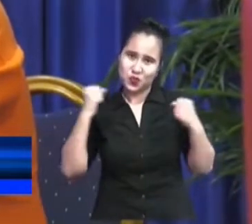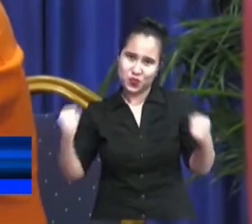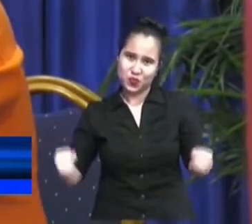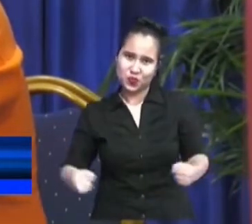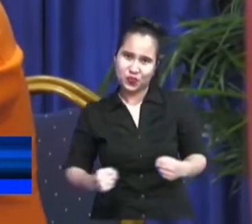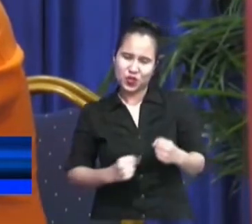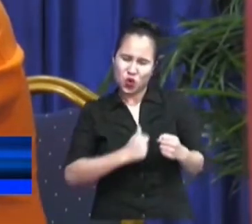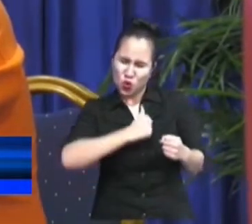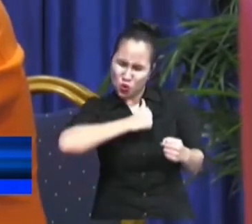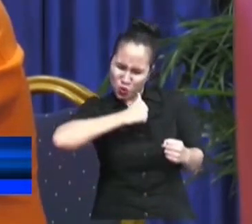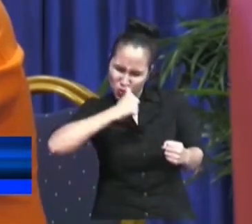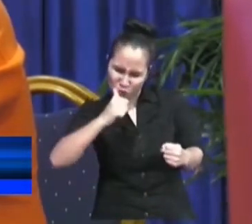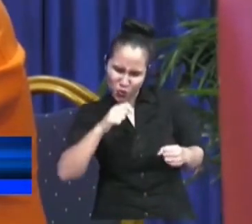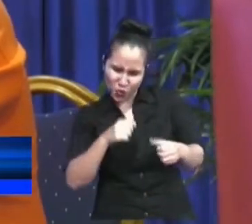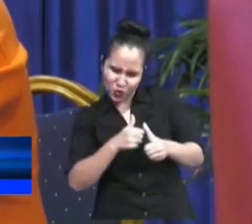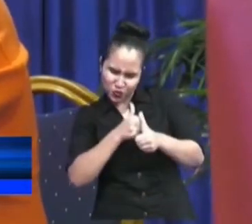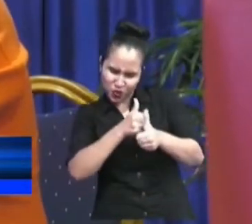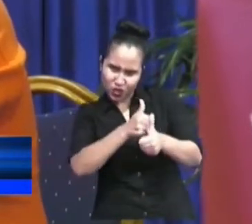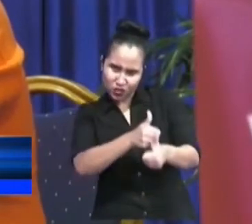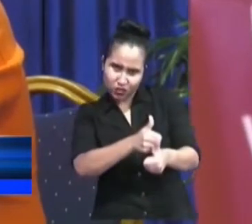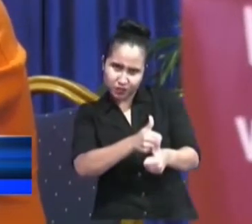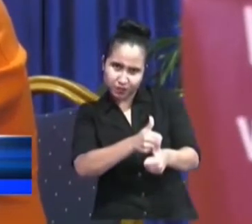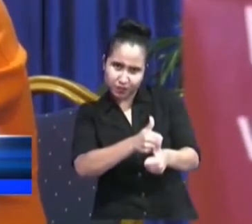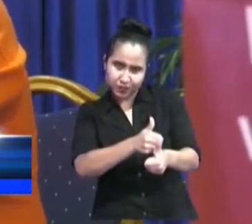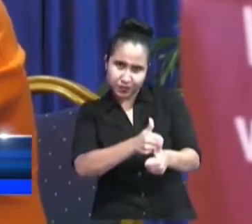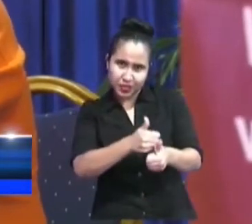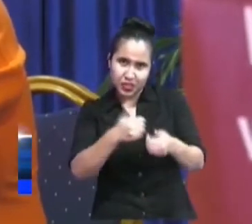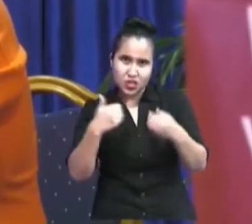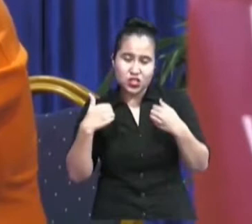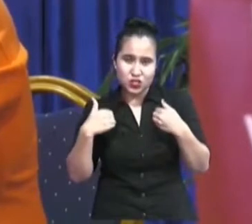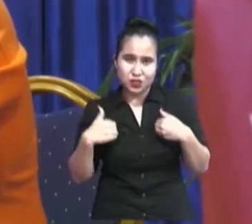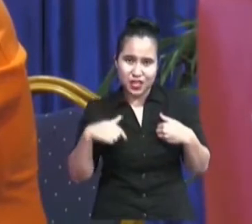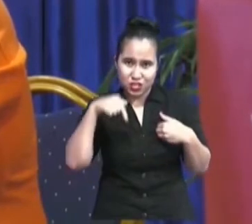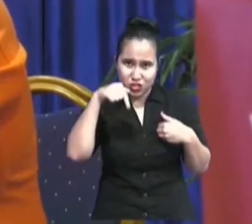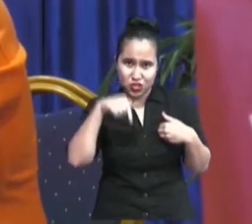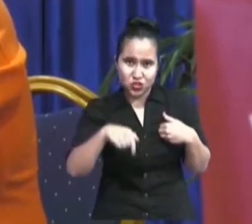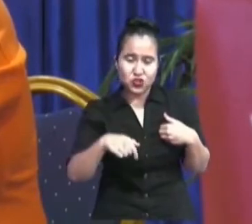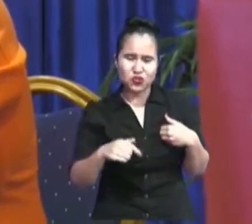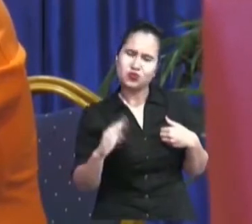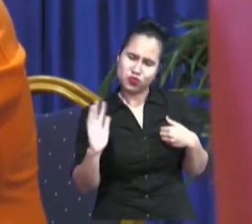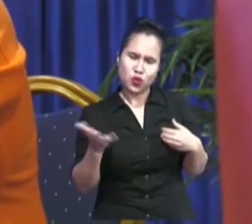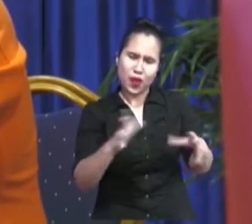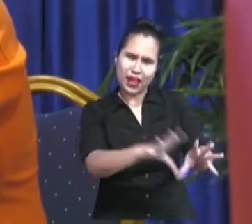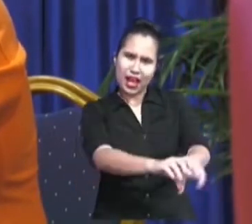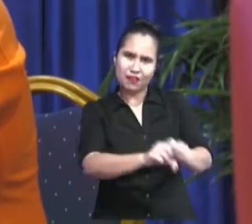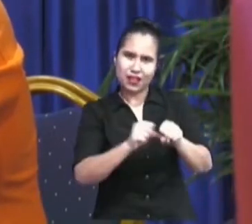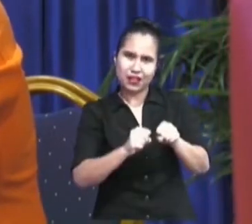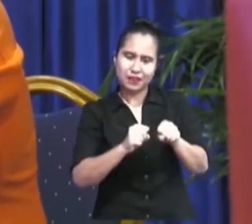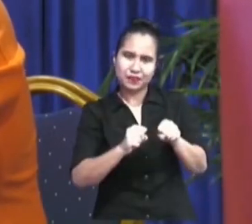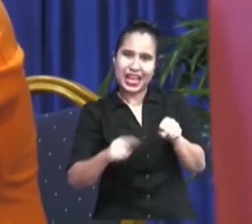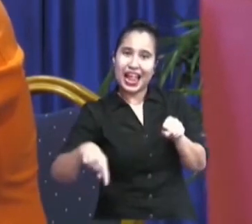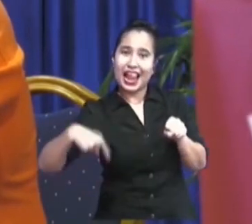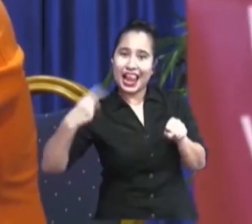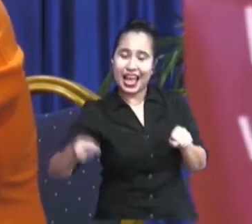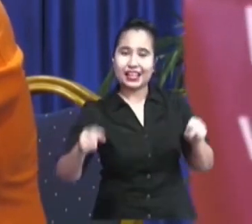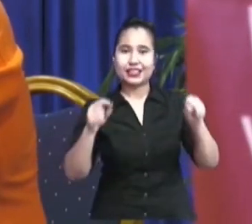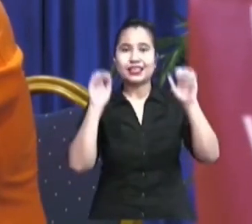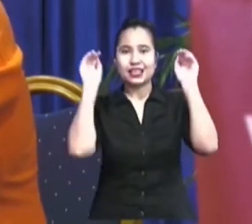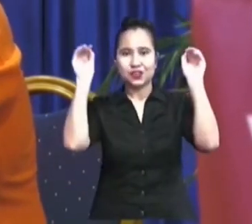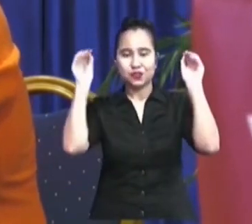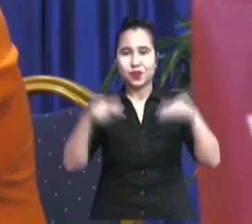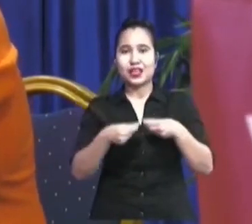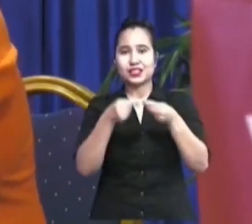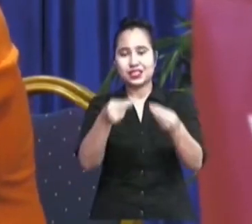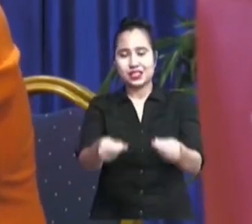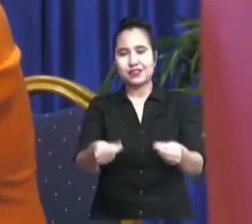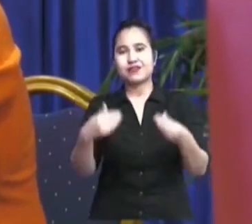minutieus te volgen. Vandaar dat we dus de mensen op dit moment wel kunnen afhalen. En we zullen later informatie geven over de